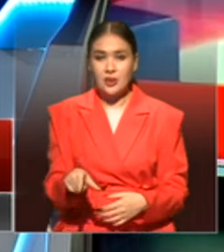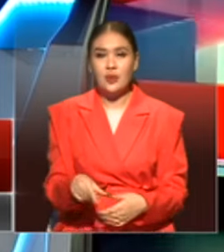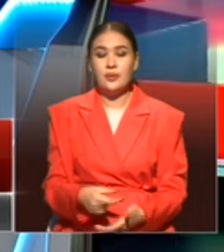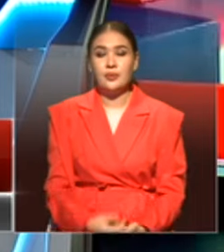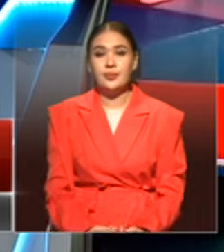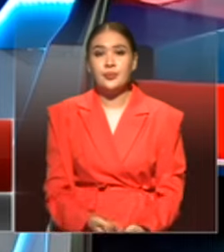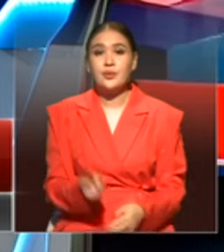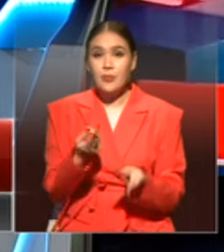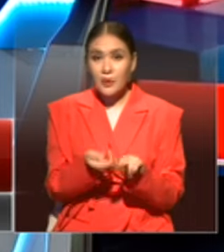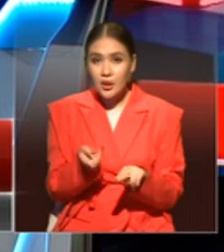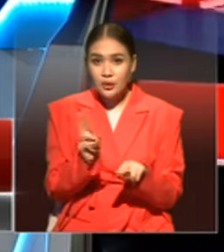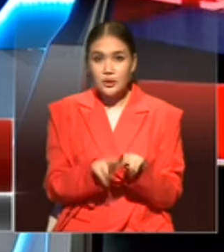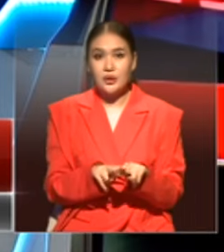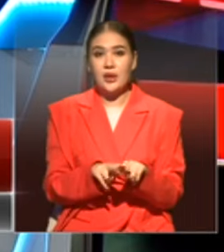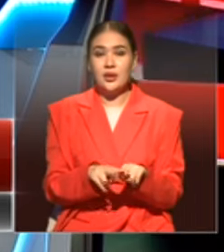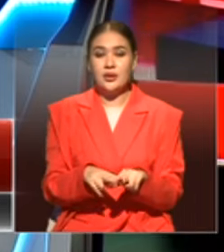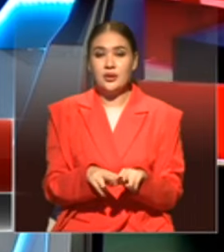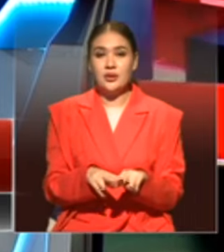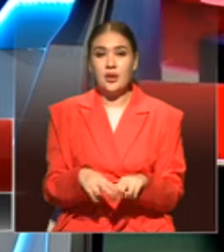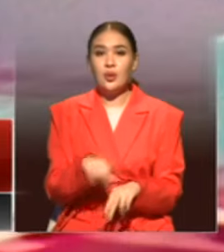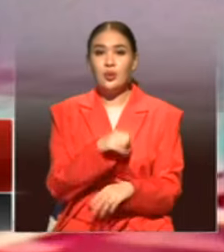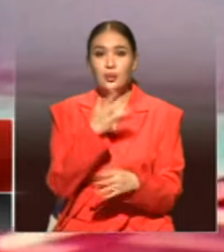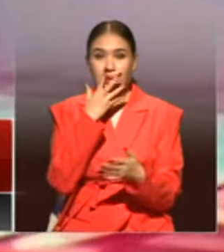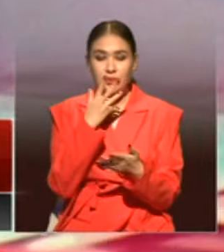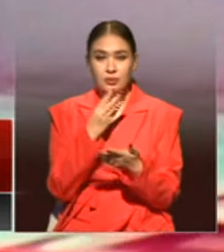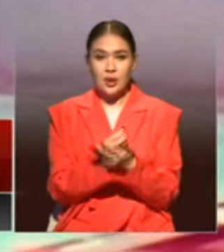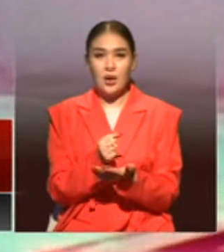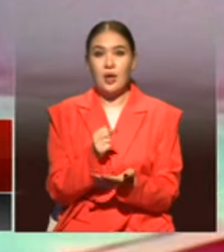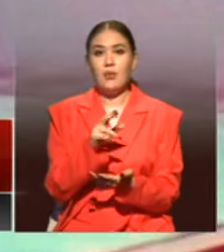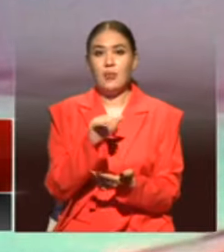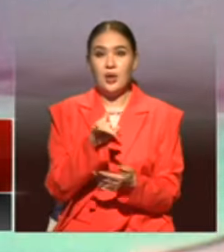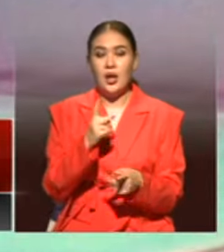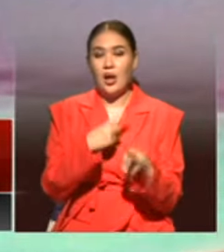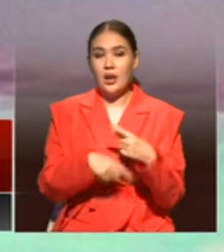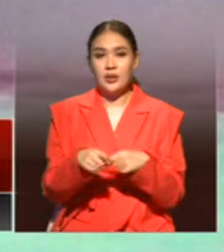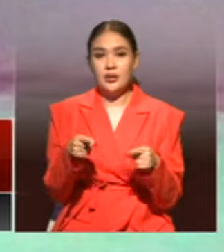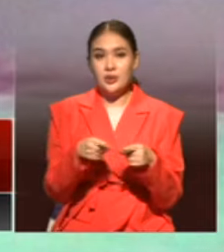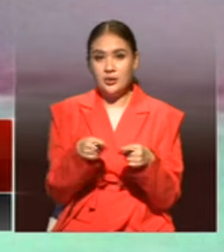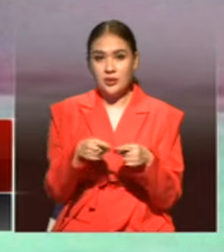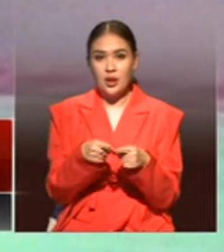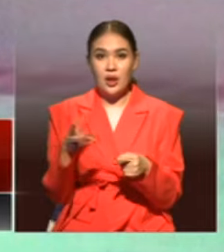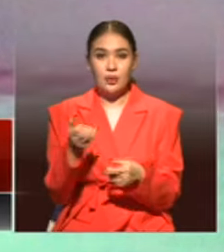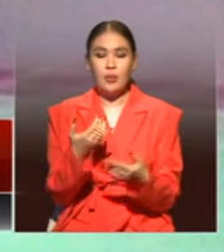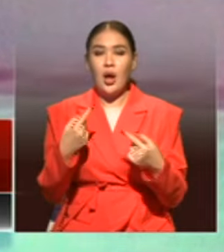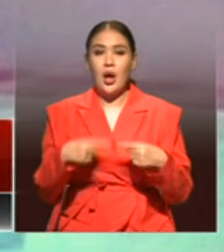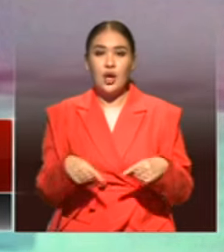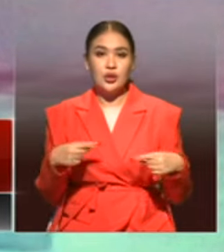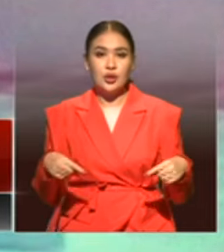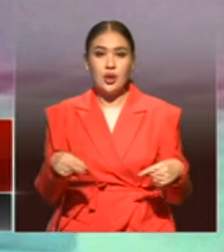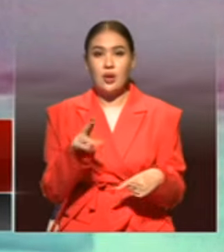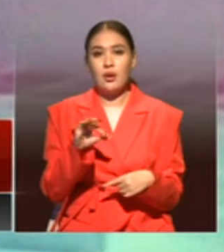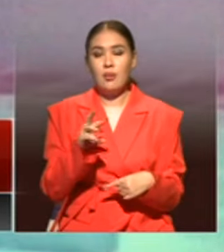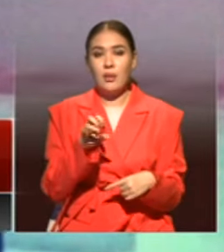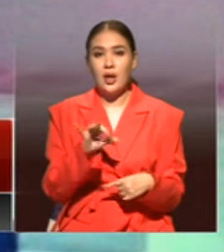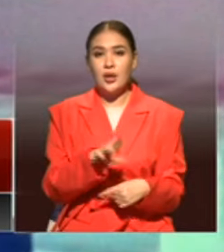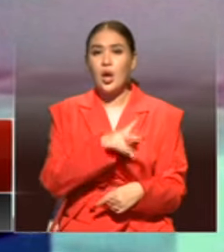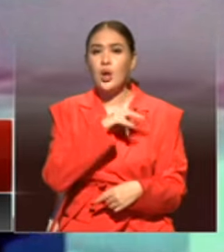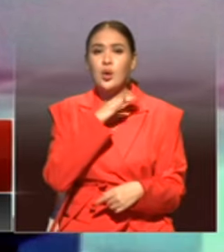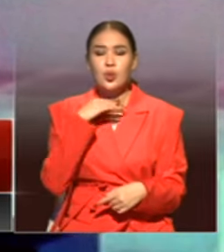Сондықтан біз осы өзіміздің аппараттарымызды жалға тапсырамыз, немесе жаңағы әртүрлі компаниялармен,